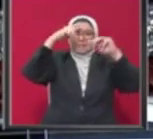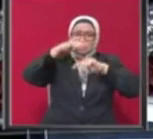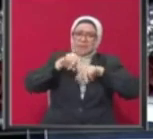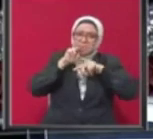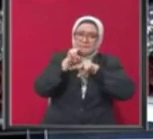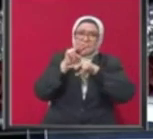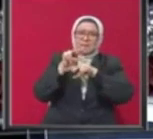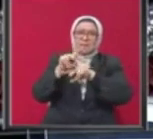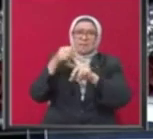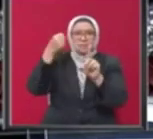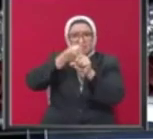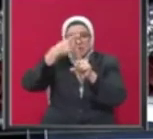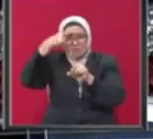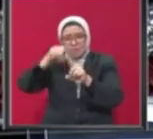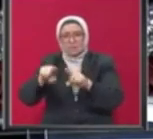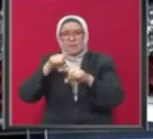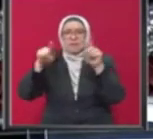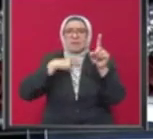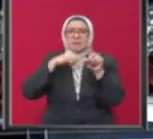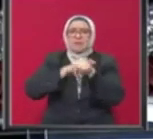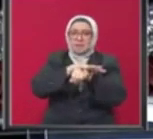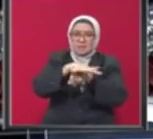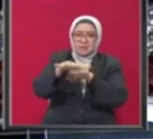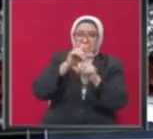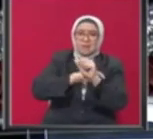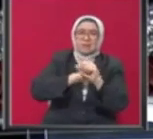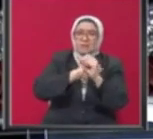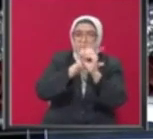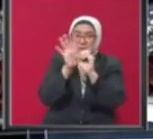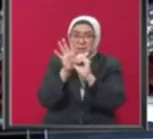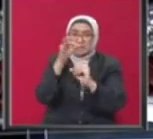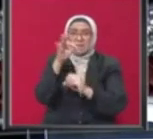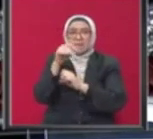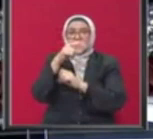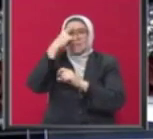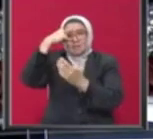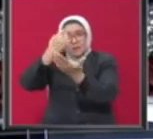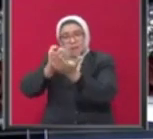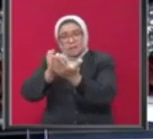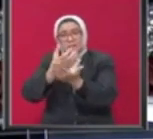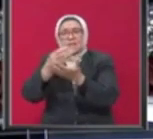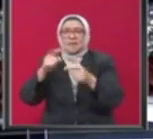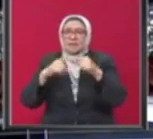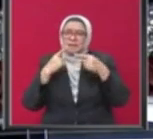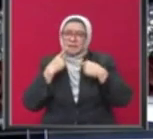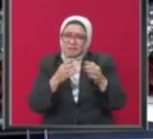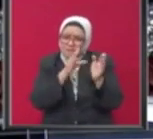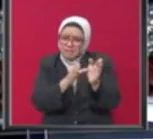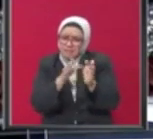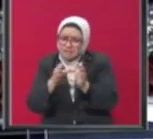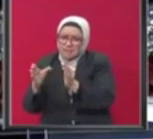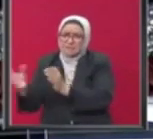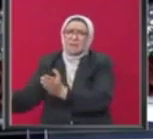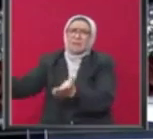19 ke atas ekonomi serta melangkah langkah-langkah untuk memulihkan dan juga merancangkan